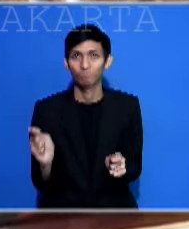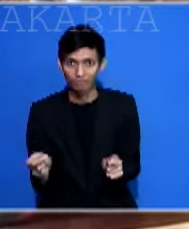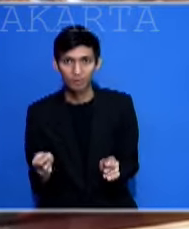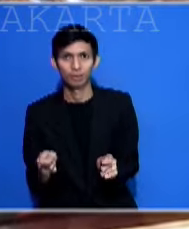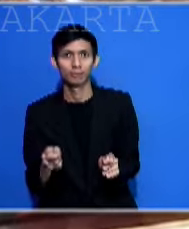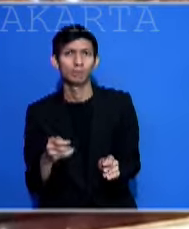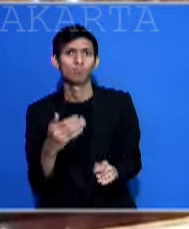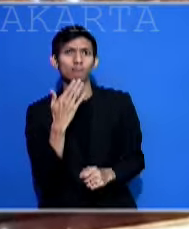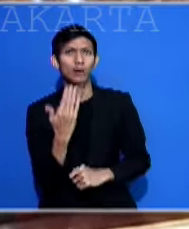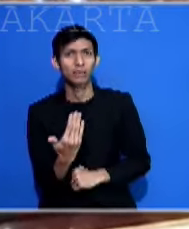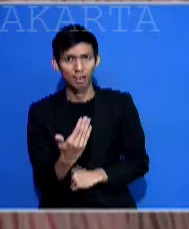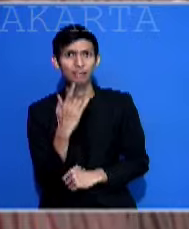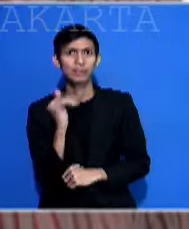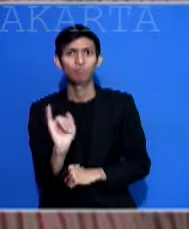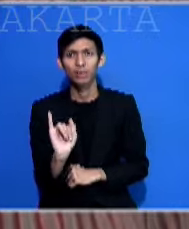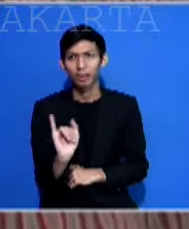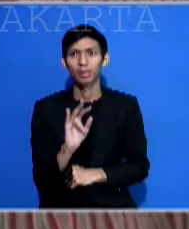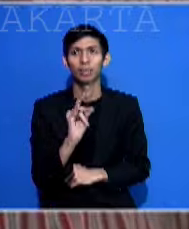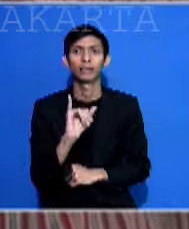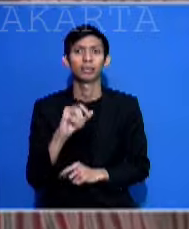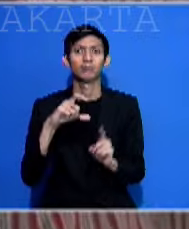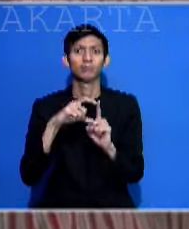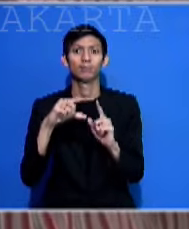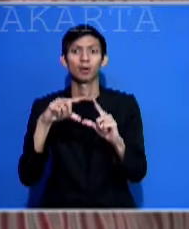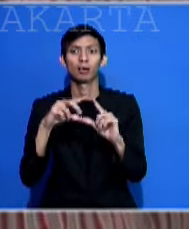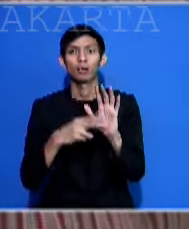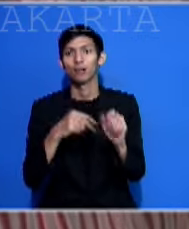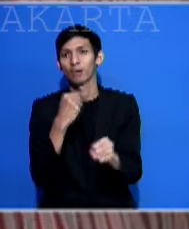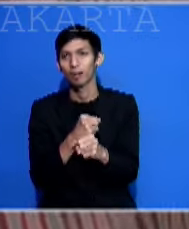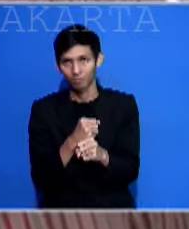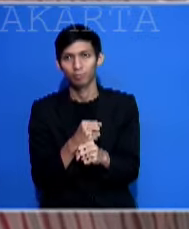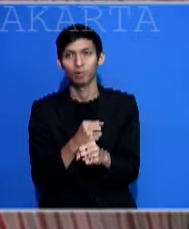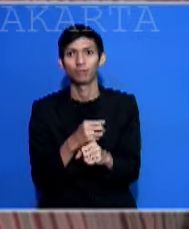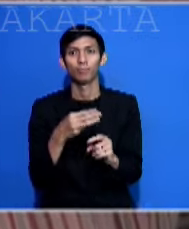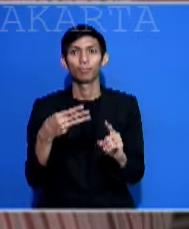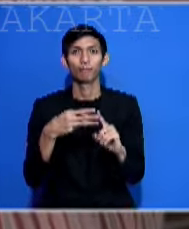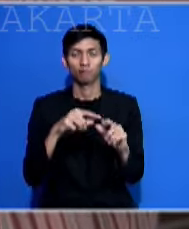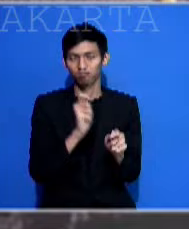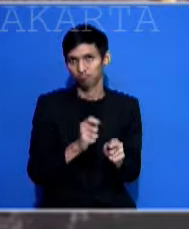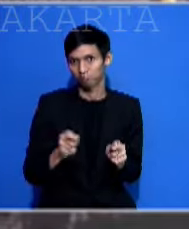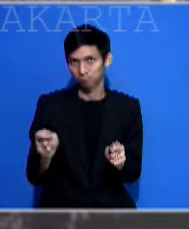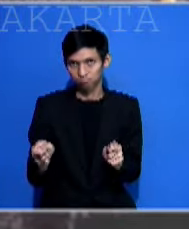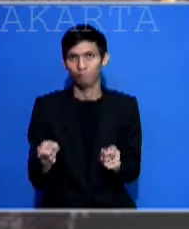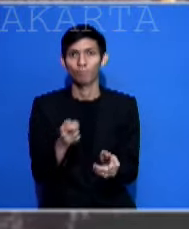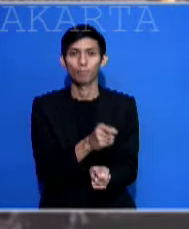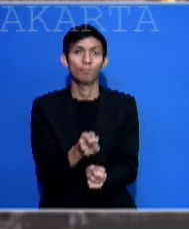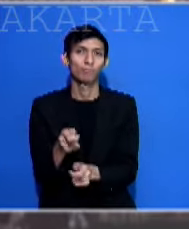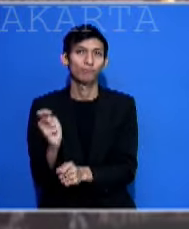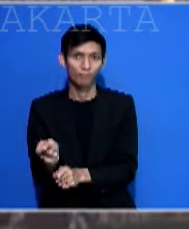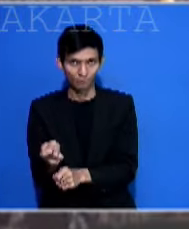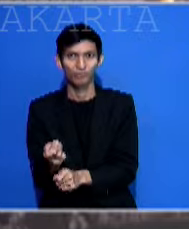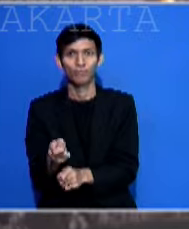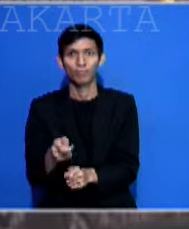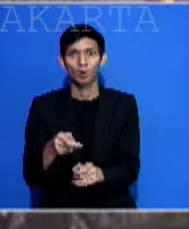instrumen kados torijian ngajeng antawisipun rebab, gender, kendang, bonang, gambang lan siter. Kajawi menika